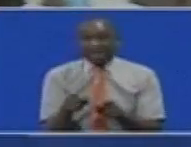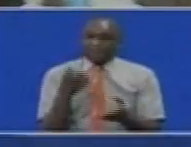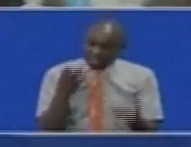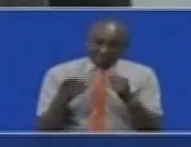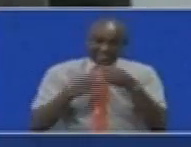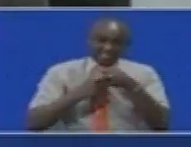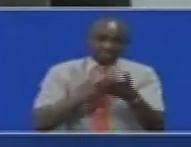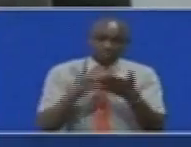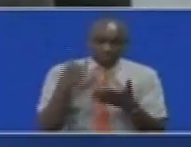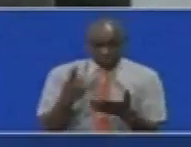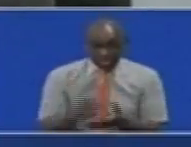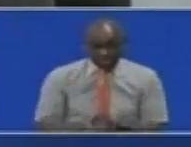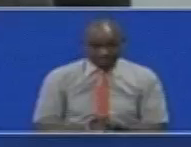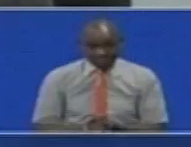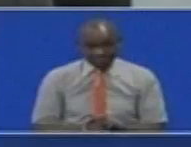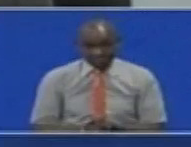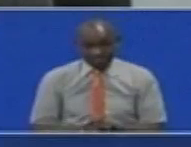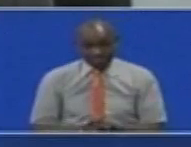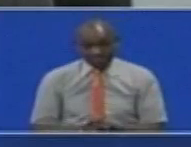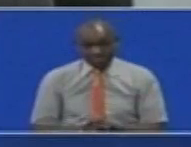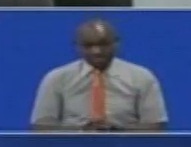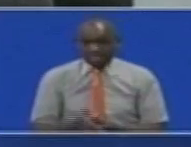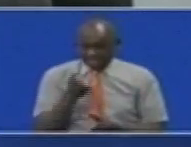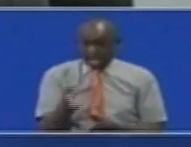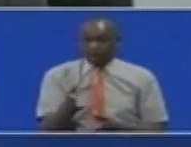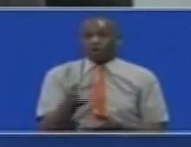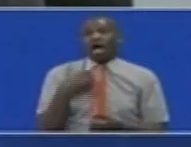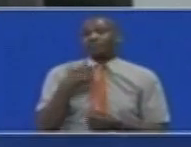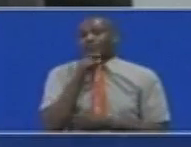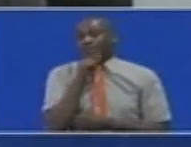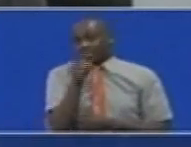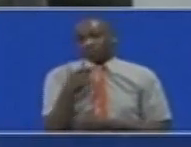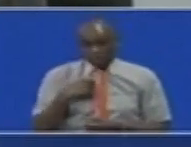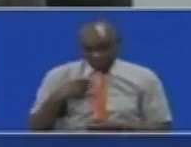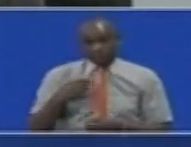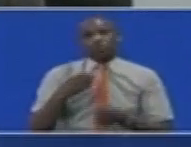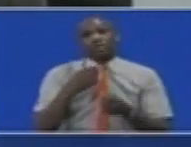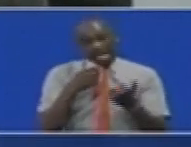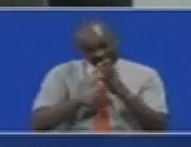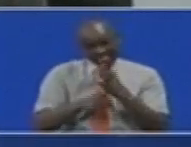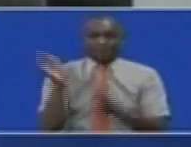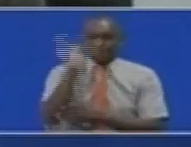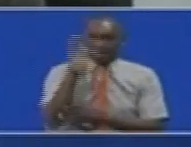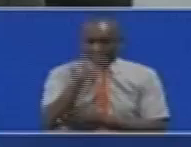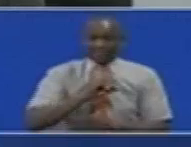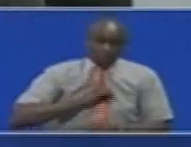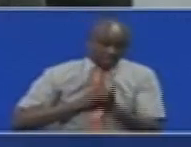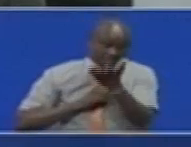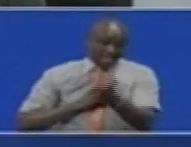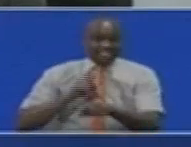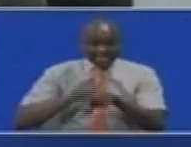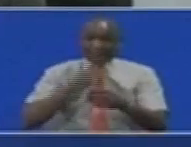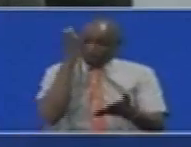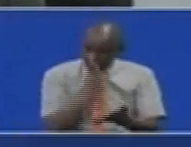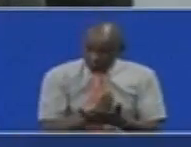wiki 6. So these are the documents, gentlemen, that we want to release back to the owners upon confirming